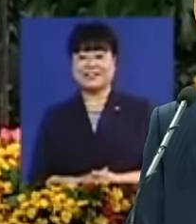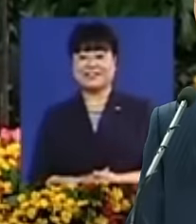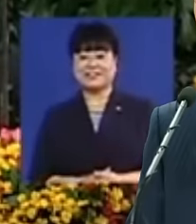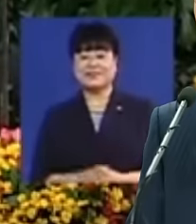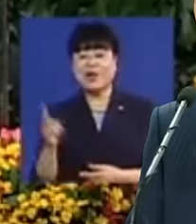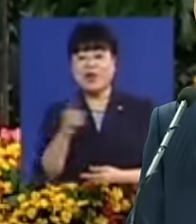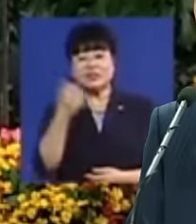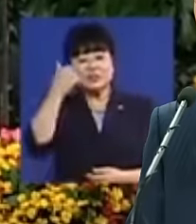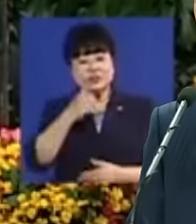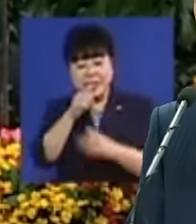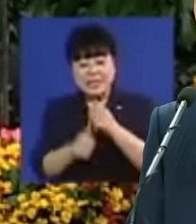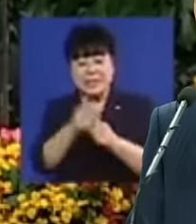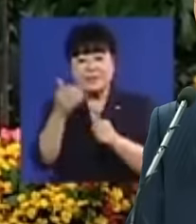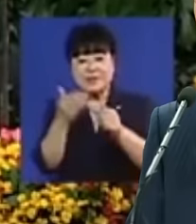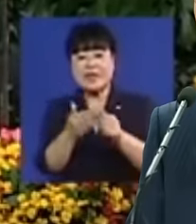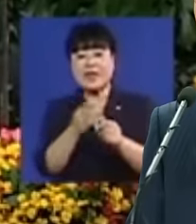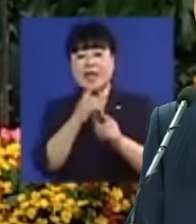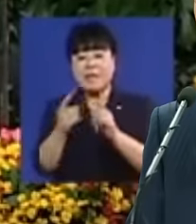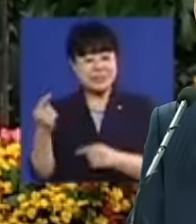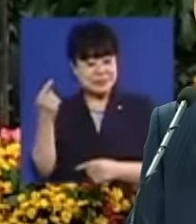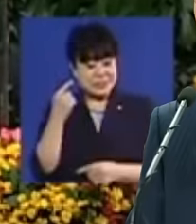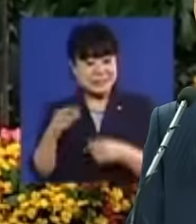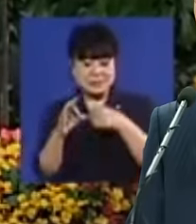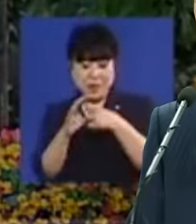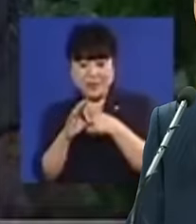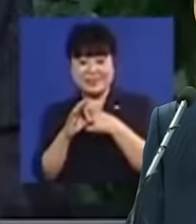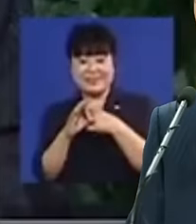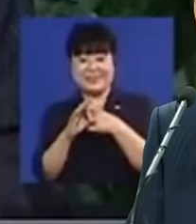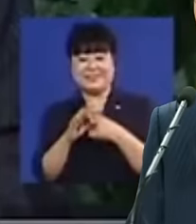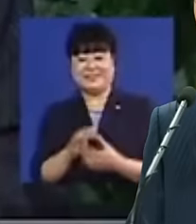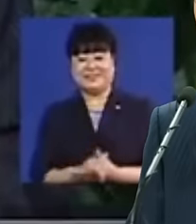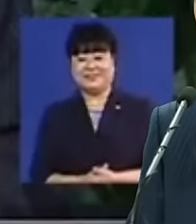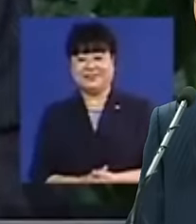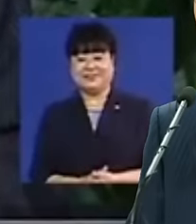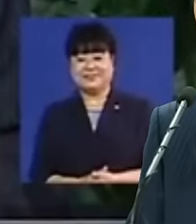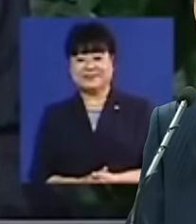어느 누구도 하나님께 이 말씀을 들었으면